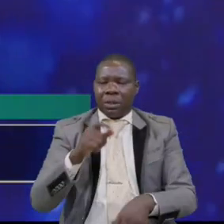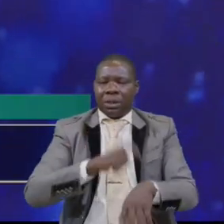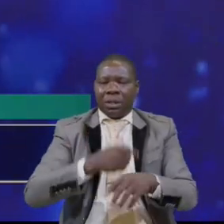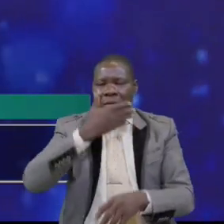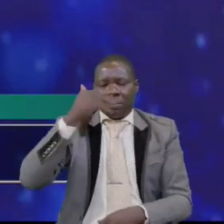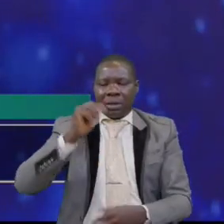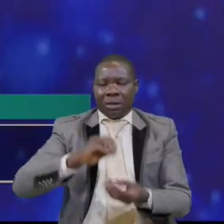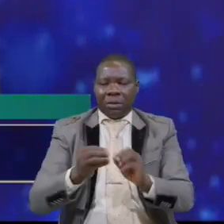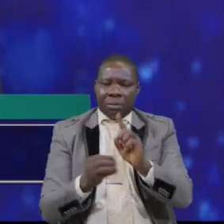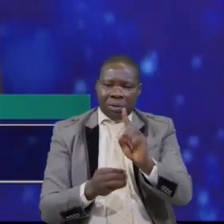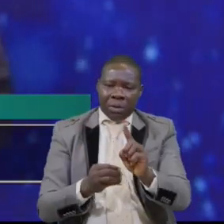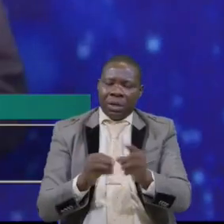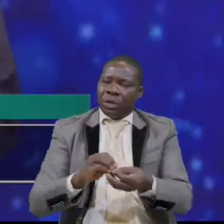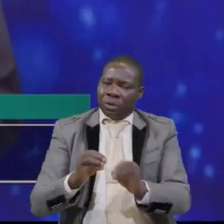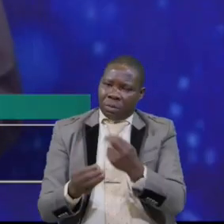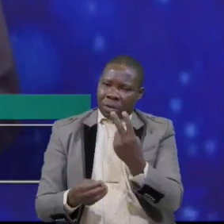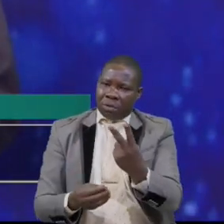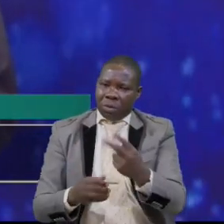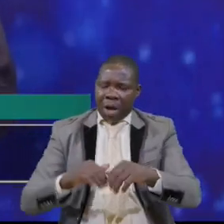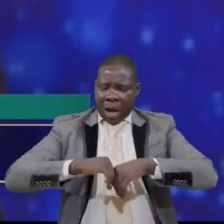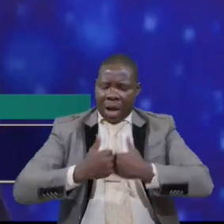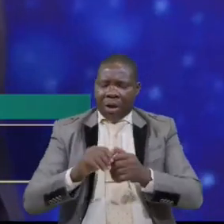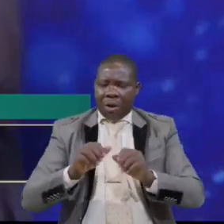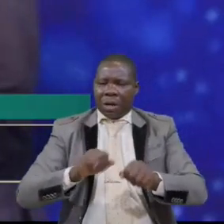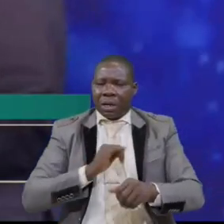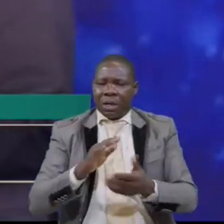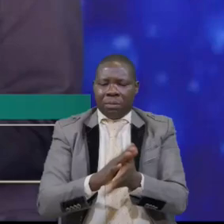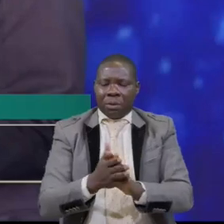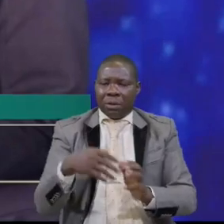comment devenir 10 fois radieux? Qu'est-ce qui arrive?